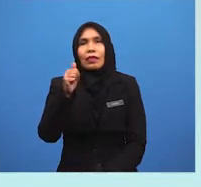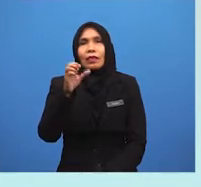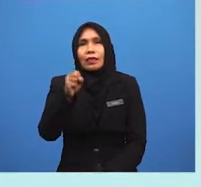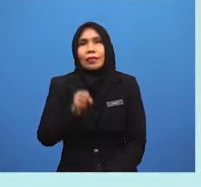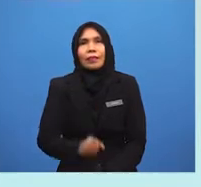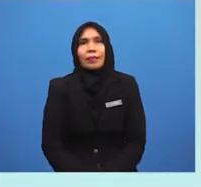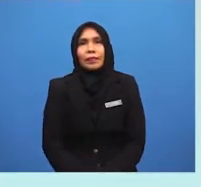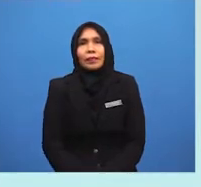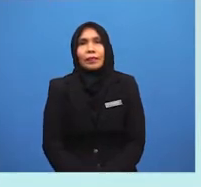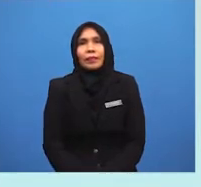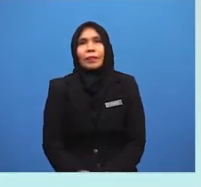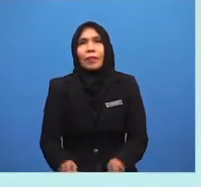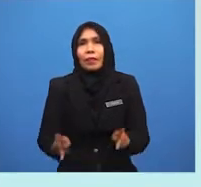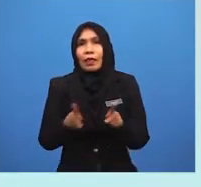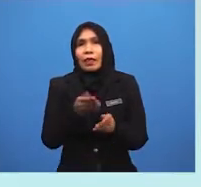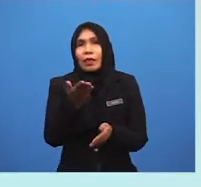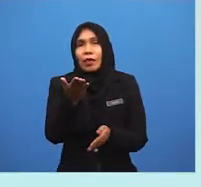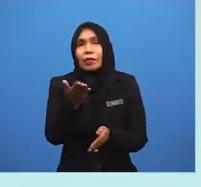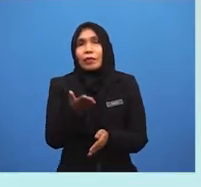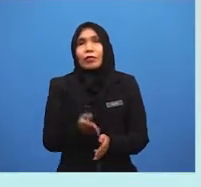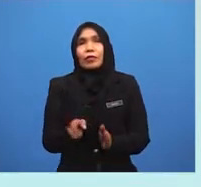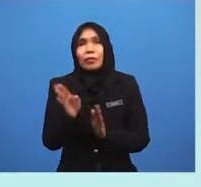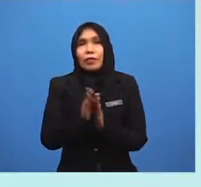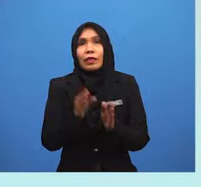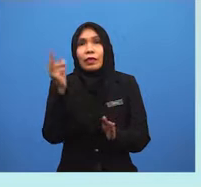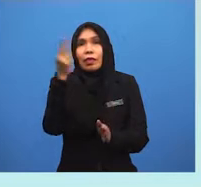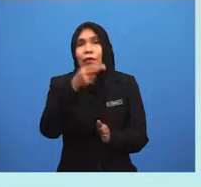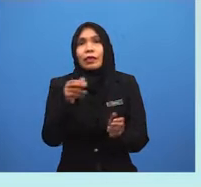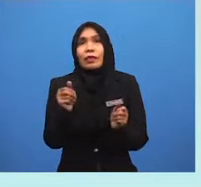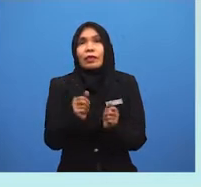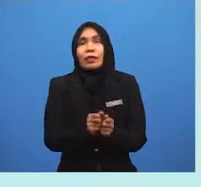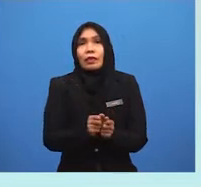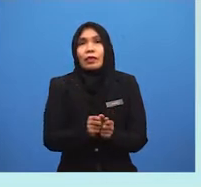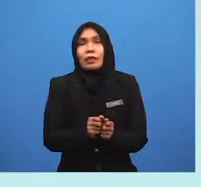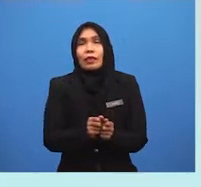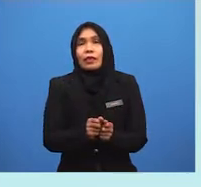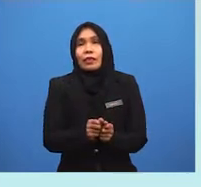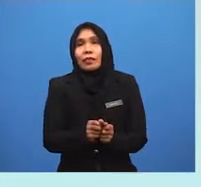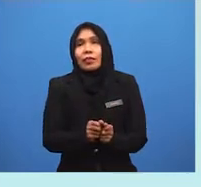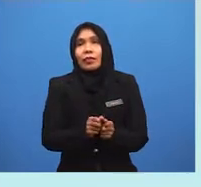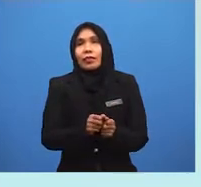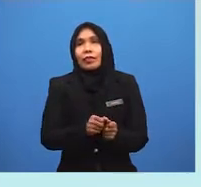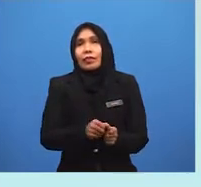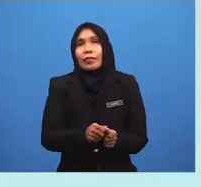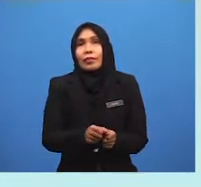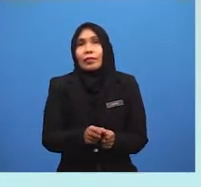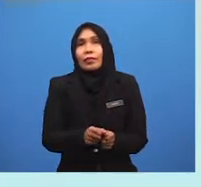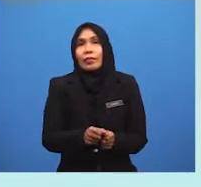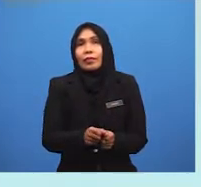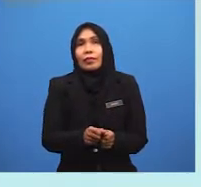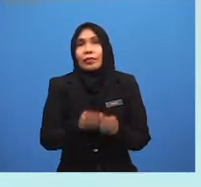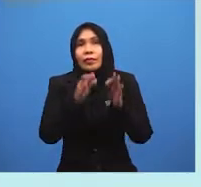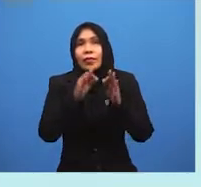Pernahkah kamu berhadapan dengan situasi sebegini? Ceritakan pengalaman kamu